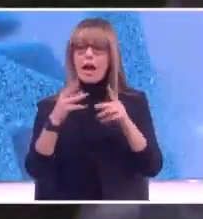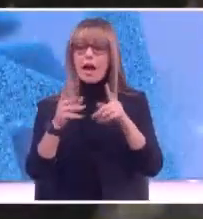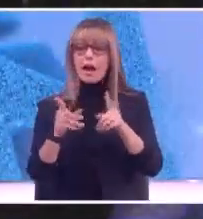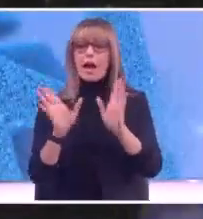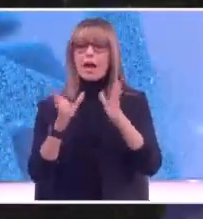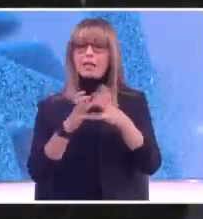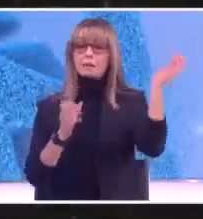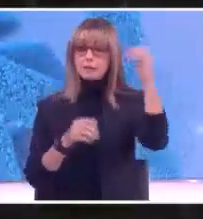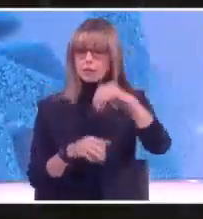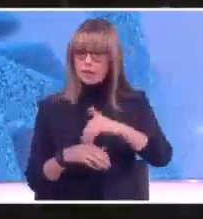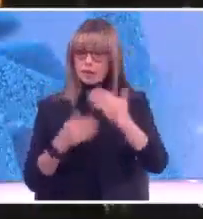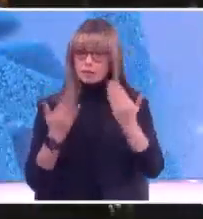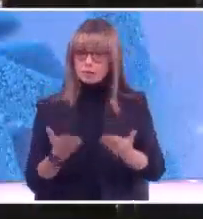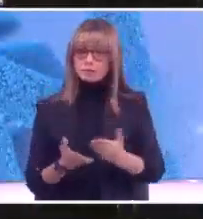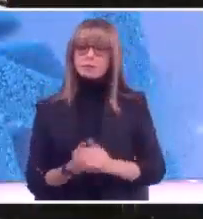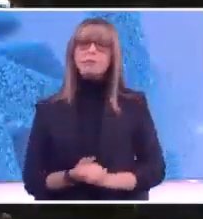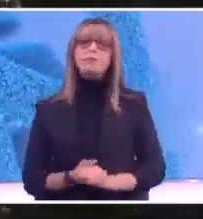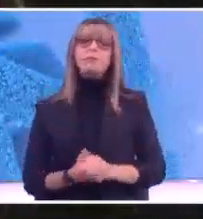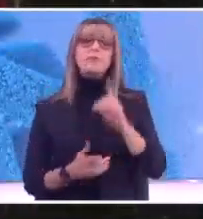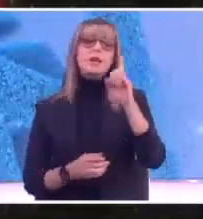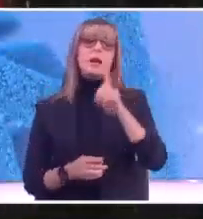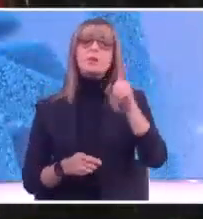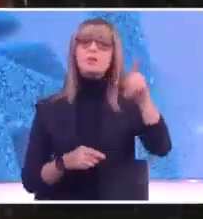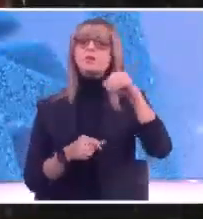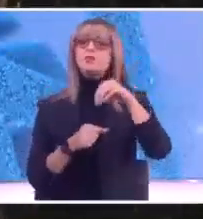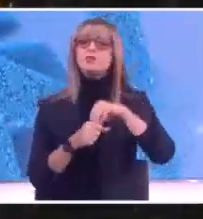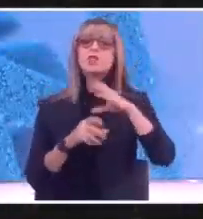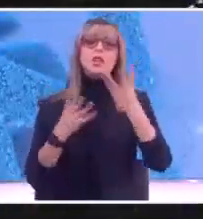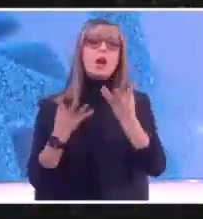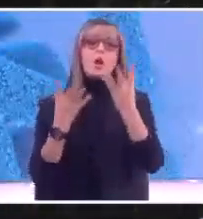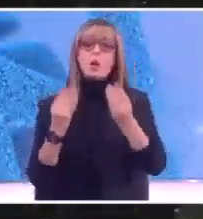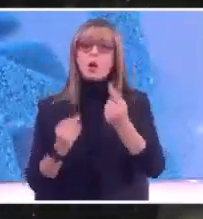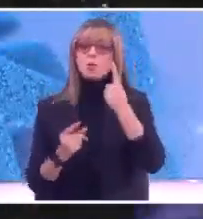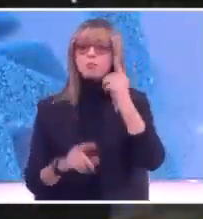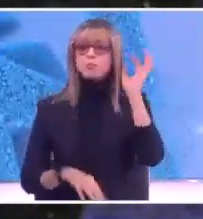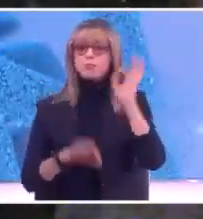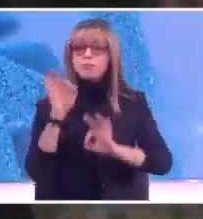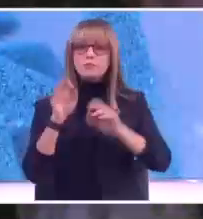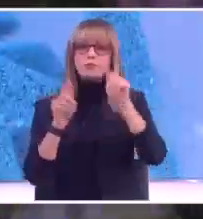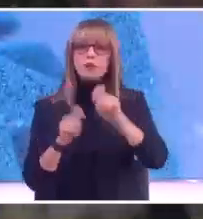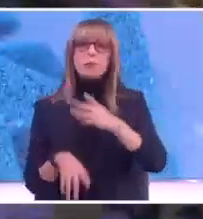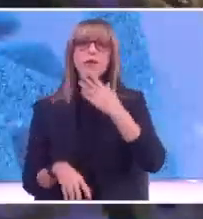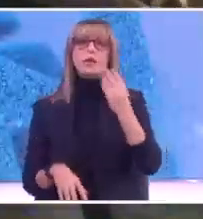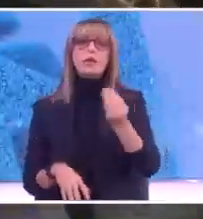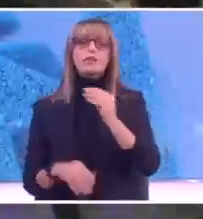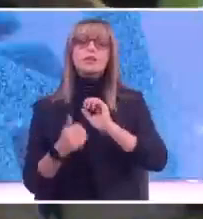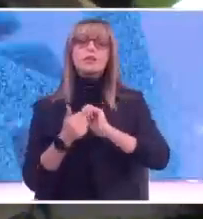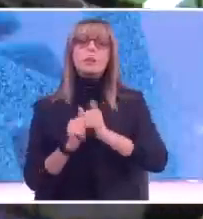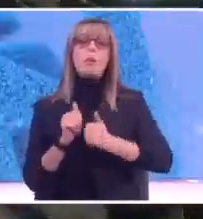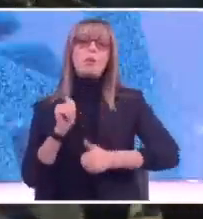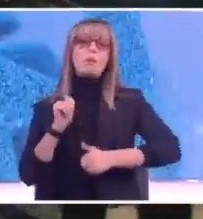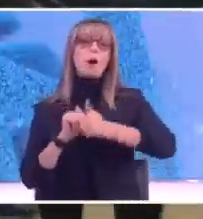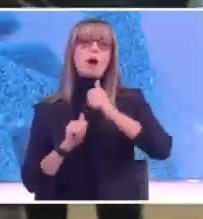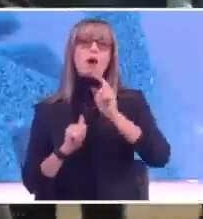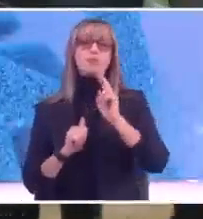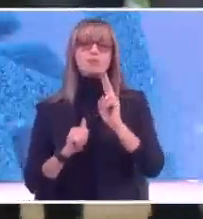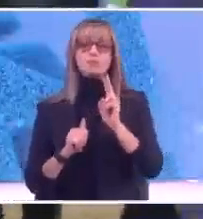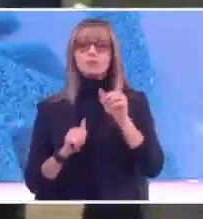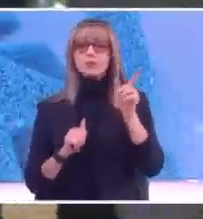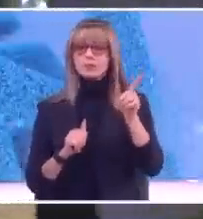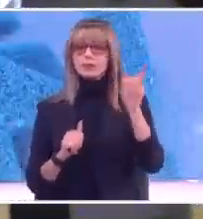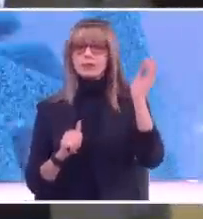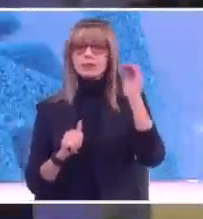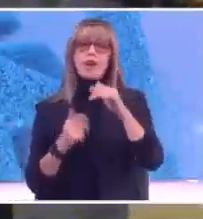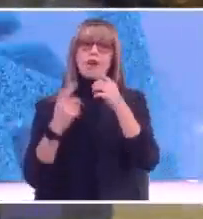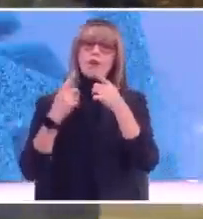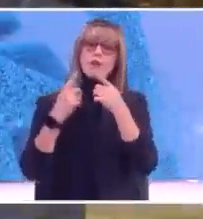anda içeride olanlara müdahale ettiler. Sonra Gençlik ve Spor Bakanı Mehmet Muharrem Kasapoğlu